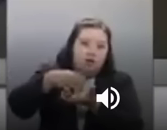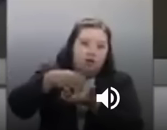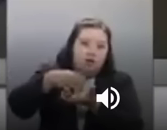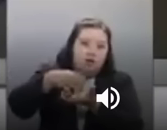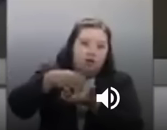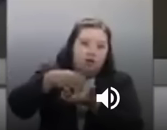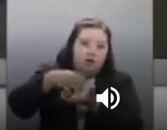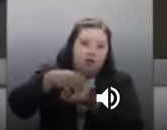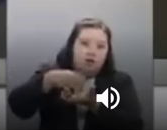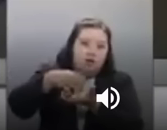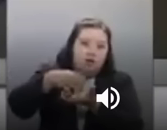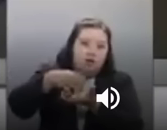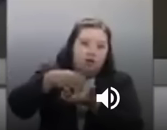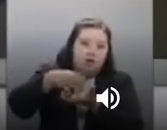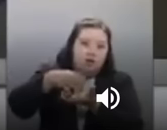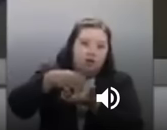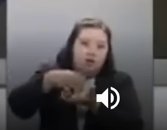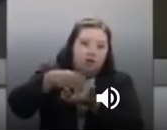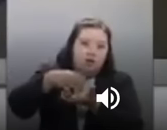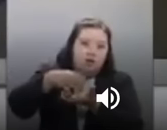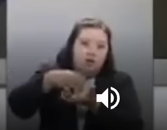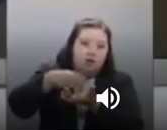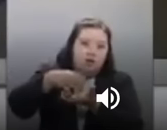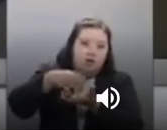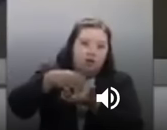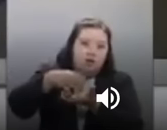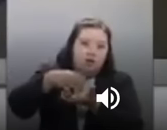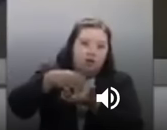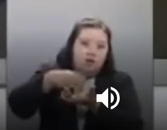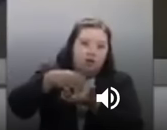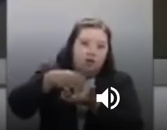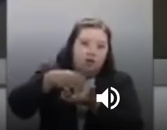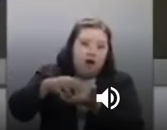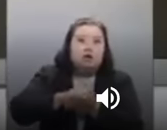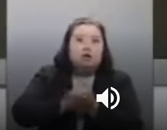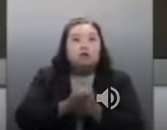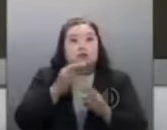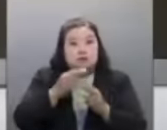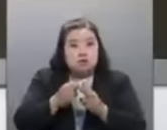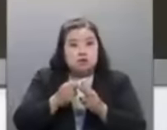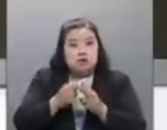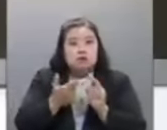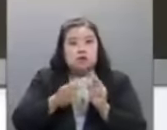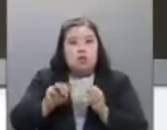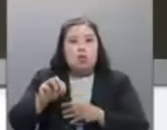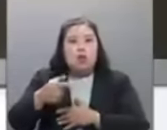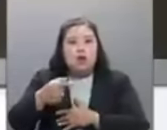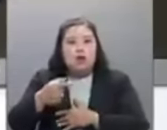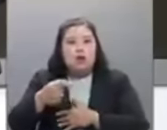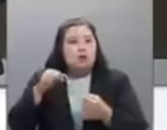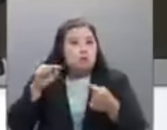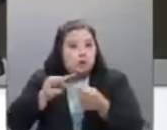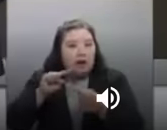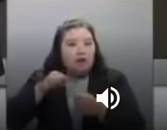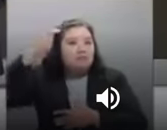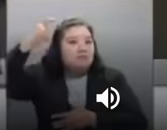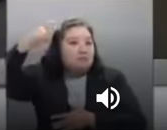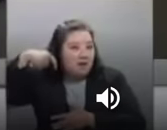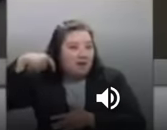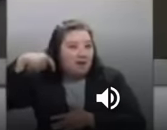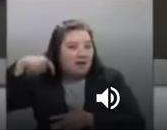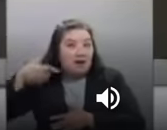เวดาบ้าขาดสุยโกโกเวอัตาหุตาเกิดติดพระ เมืองใหม่ครบวงจรในฝั่งเมียนมาให้คุณผู้ช